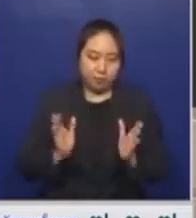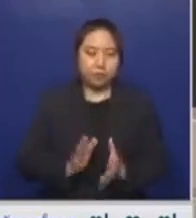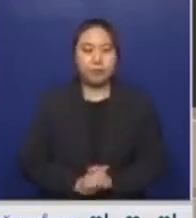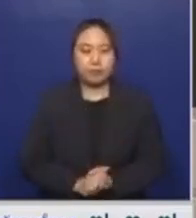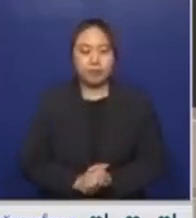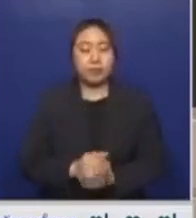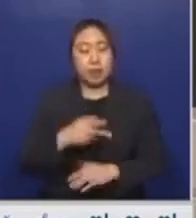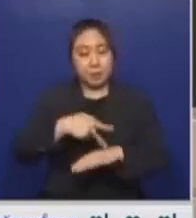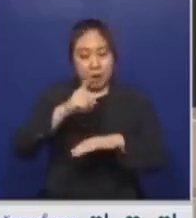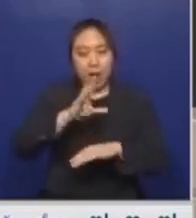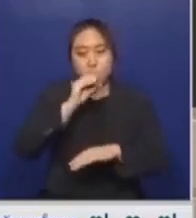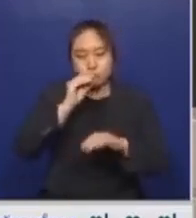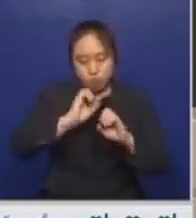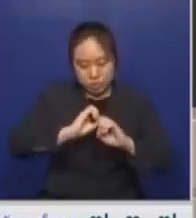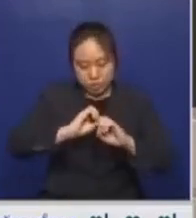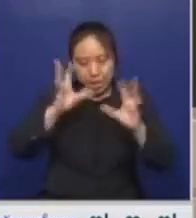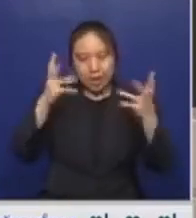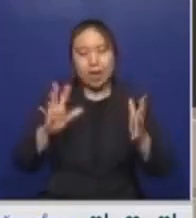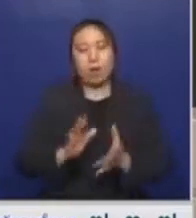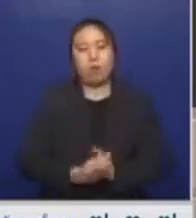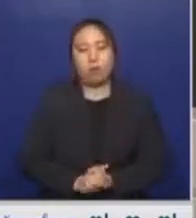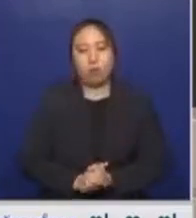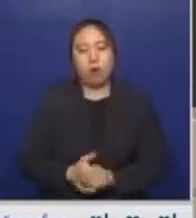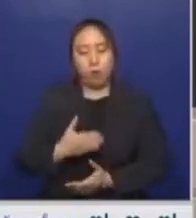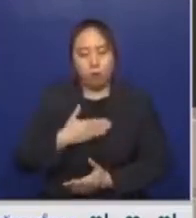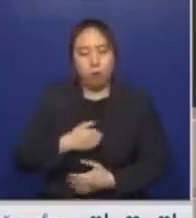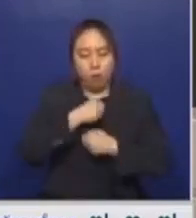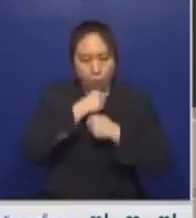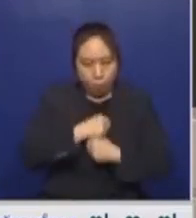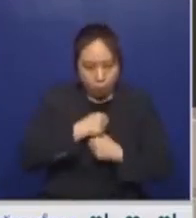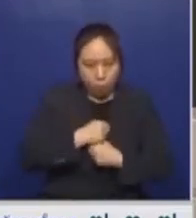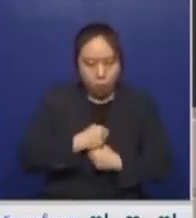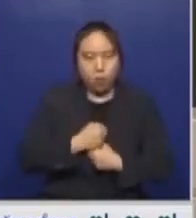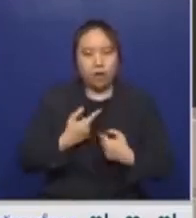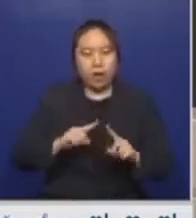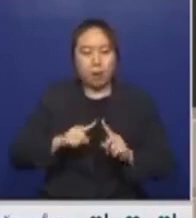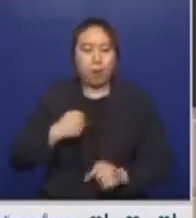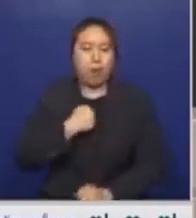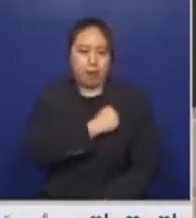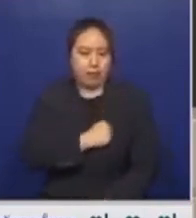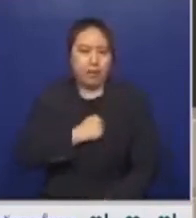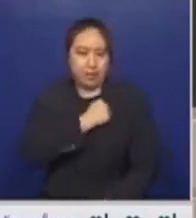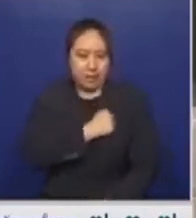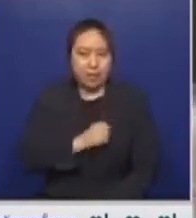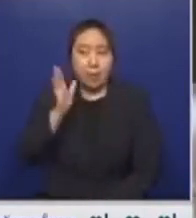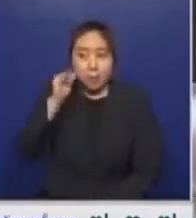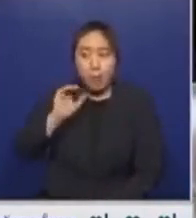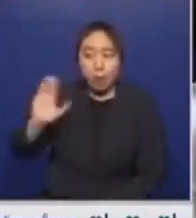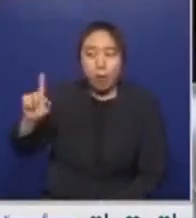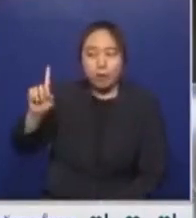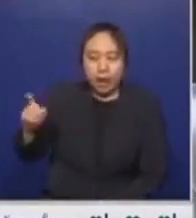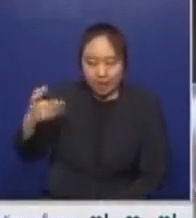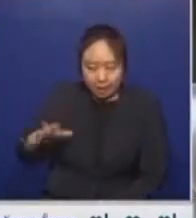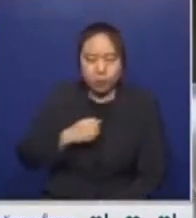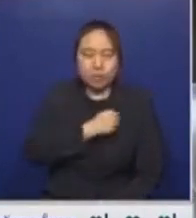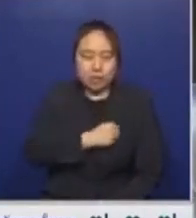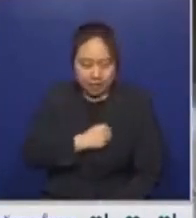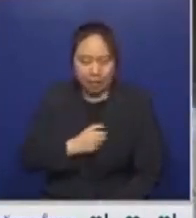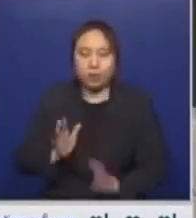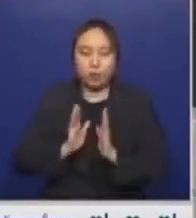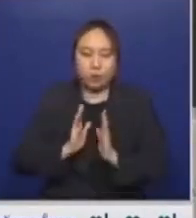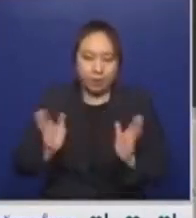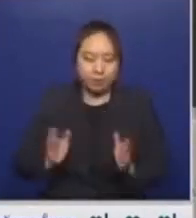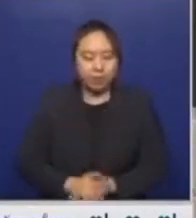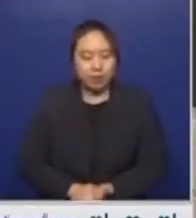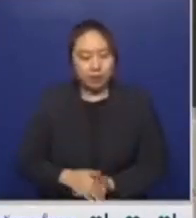ธานพูดชัดเจนแล้วครับ ครับผม นะครับว่าผมก็อาวุโสแต่ผมก็เสียใจเขาด้วยครับที่บิดาเขาเสียชีวิตไปแล้วครับขอบพระคุณครับ อ้าวไปกัน